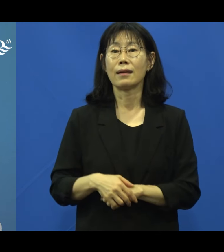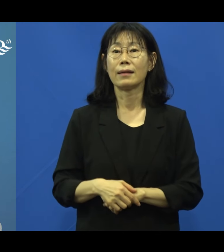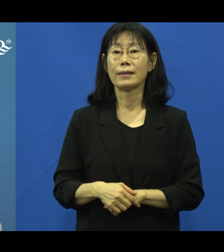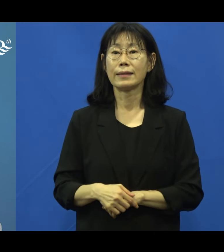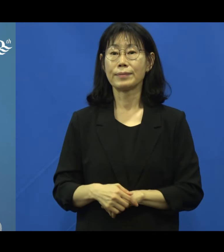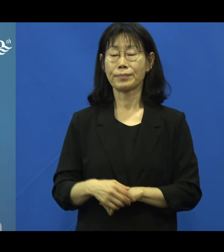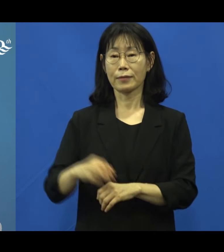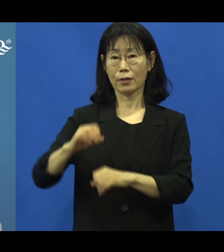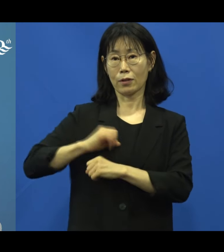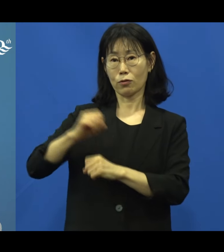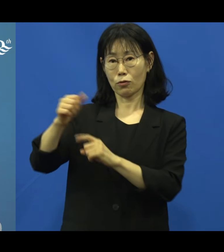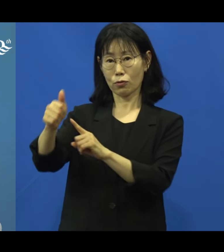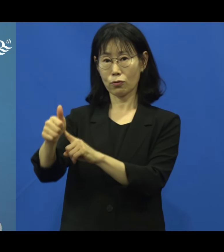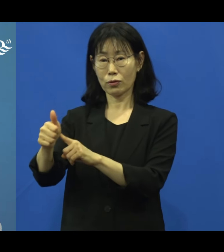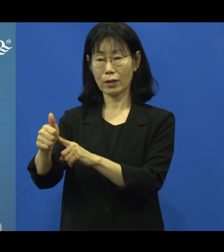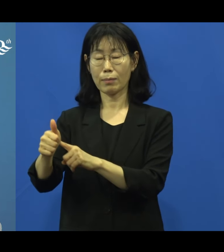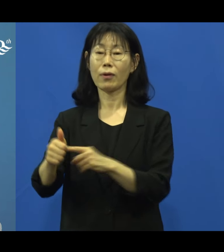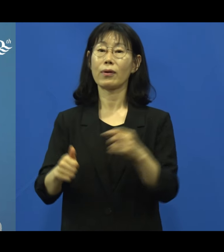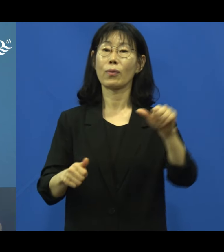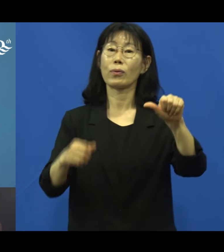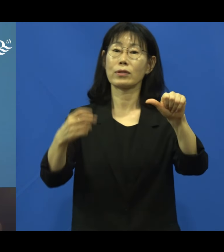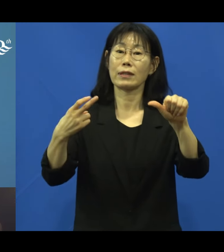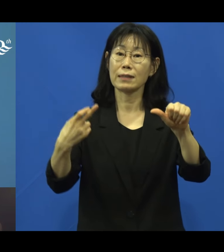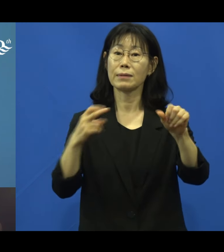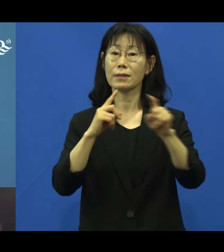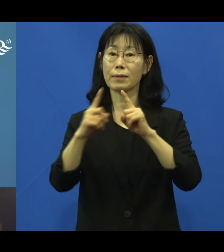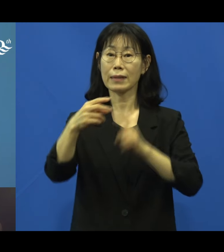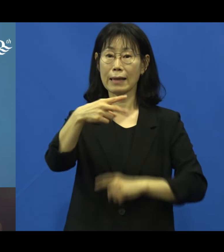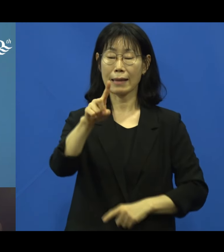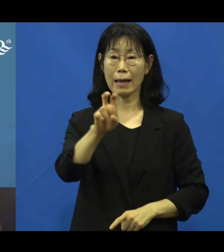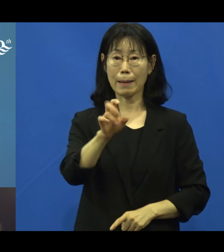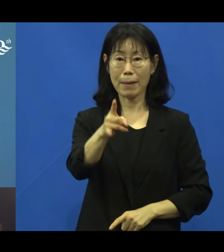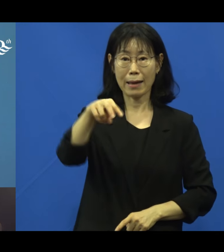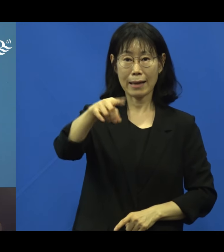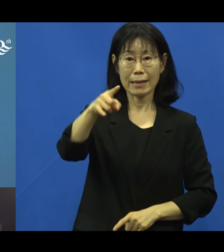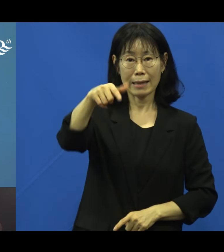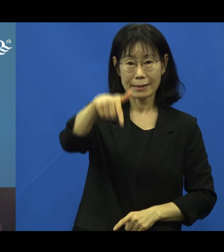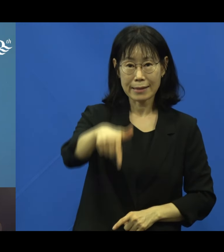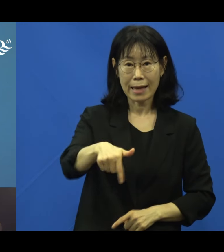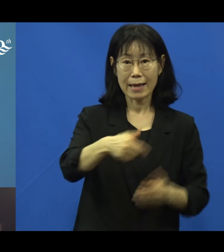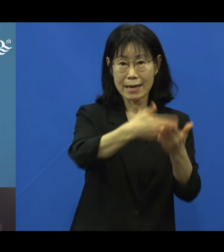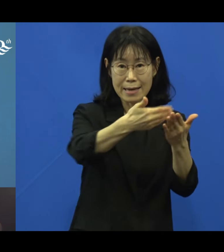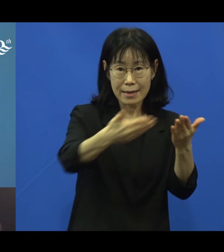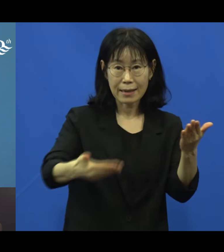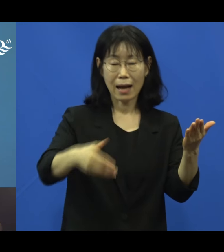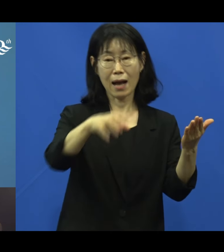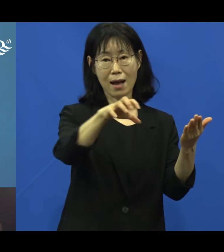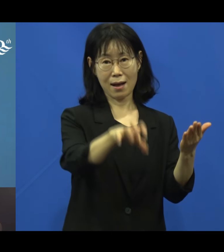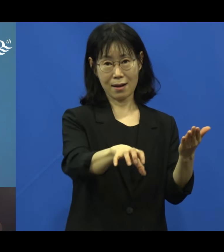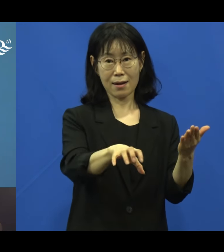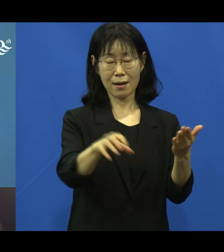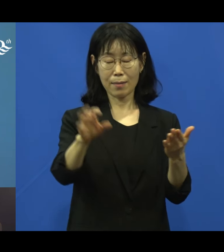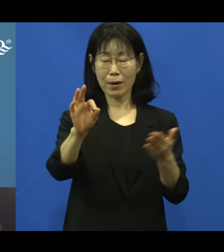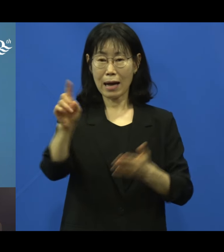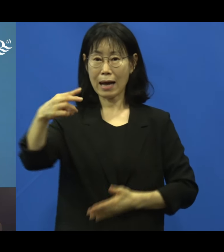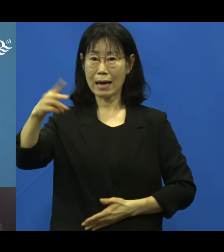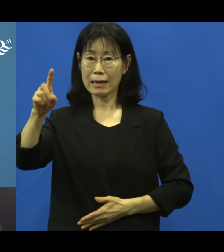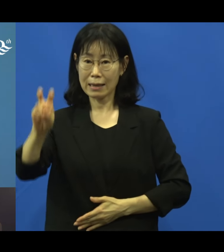자, 나아만은 분노하고 떠나죠. 12절에 다메섹강 아바나와 바르발은 이스라엘 모든 강물보다 낫지